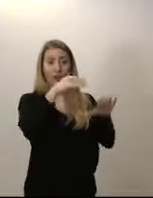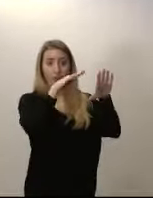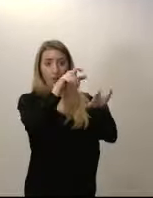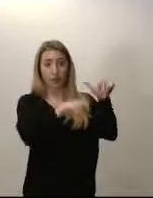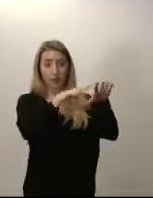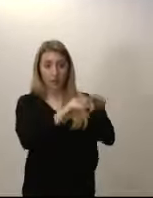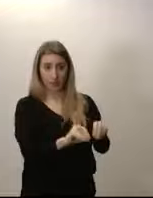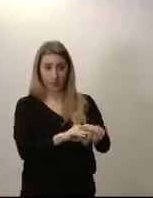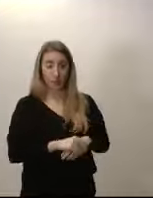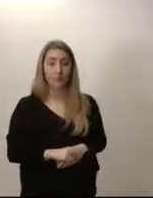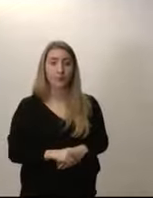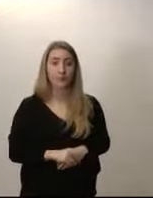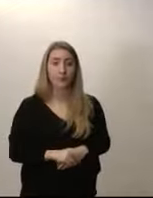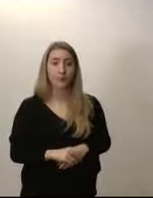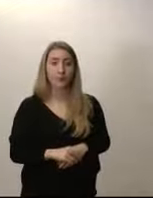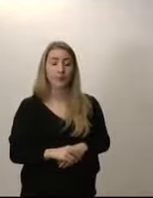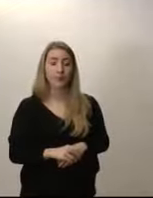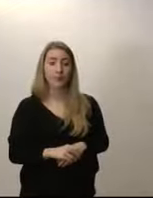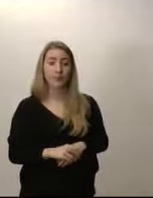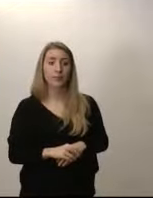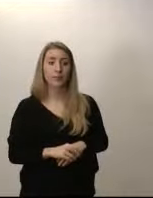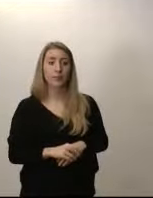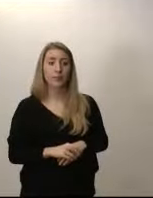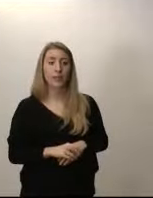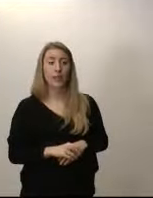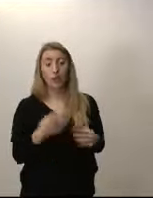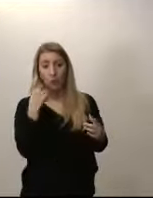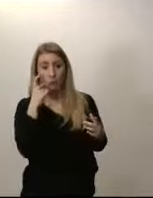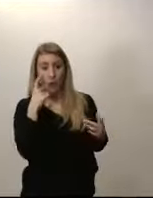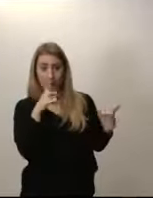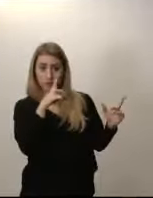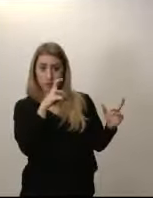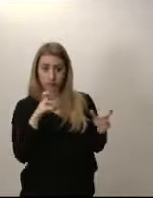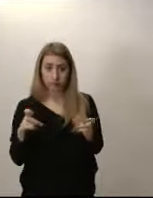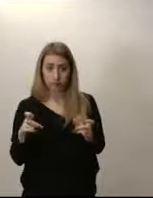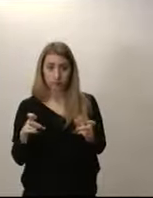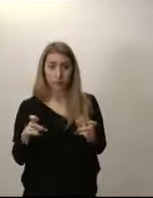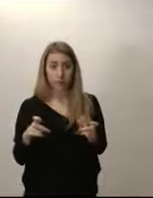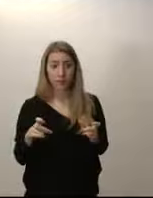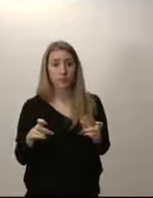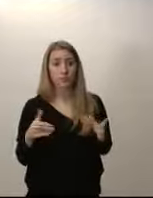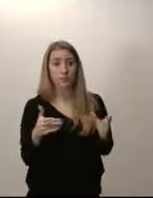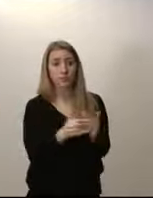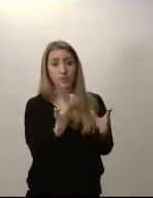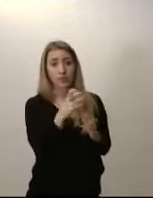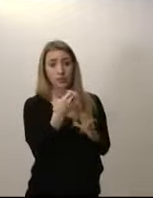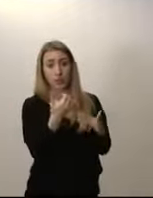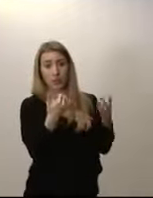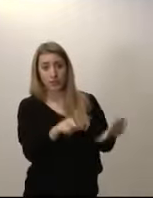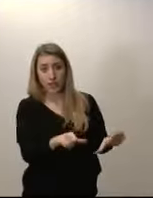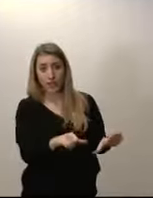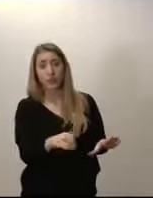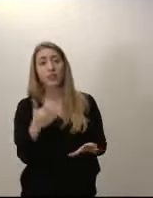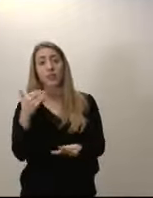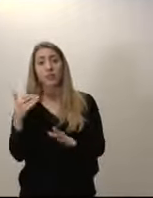fonctionnement ramenées à l'habitant ont un petit peu baissé. On est passé de 1516 à 1473. Et à titre indicatif,